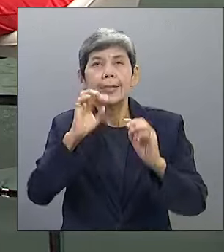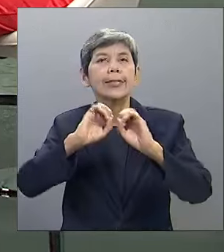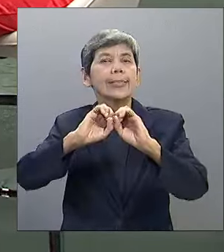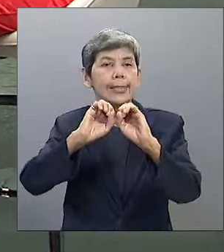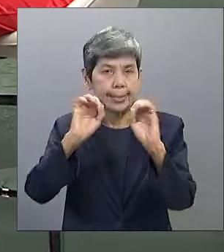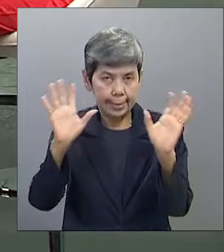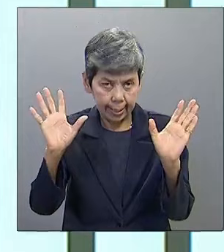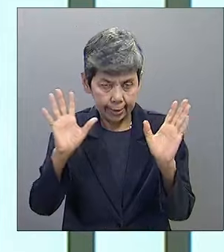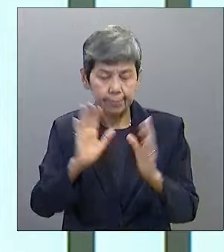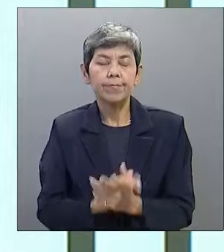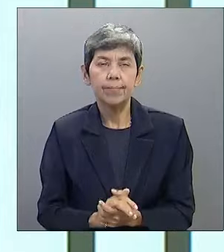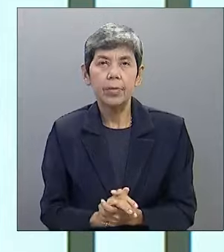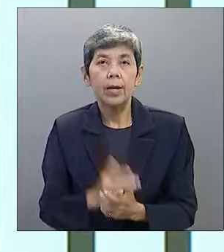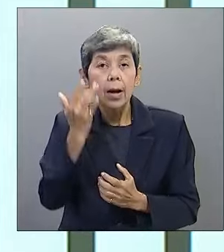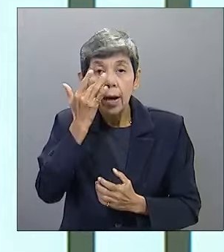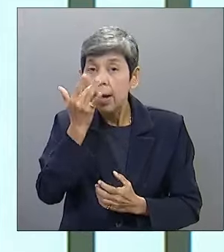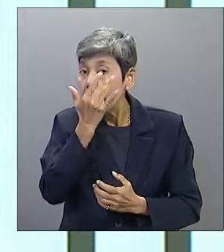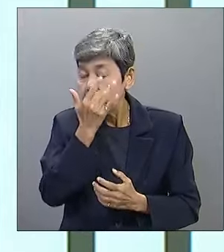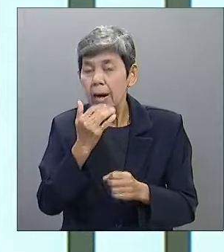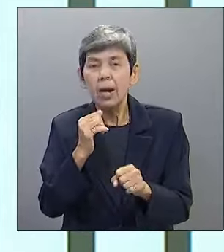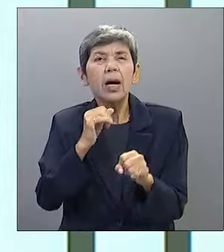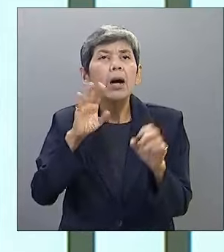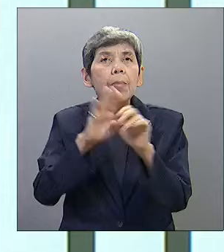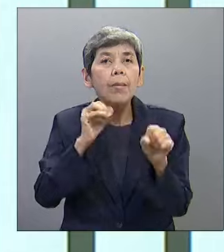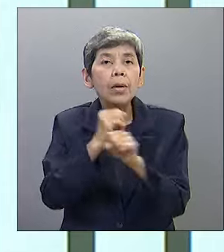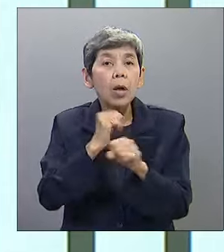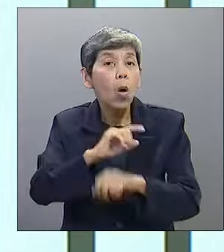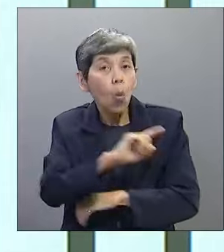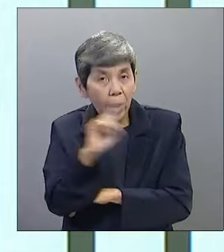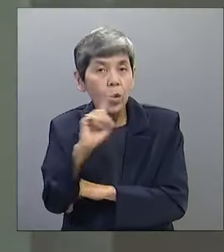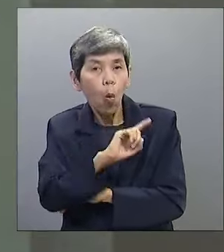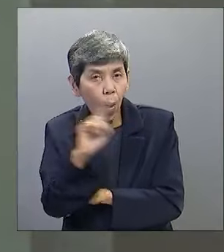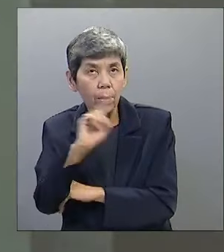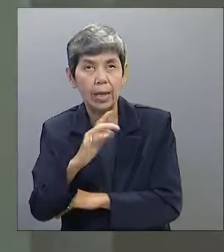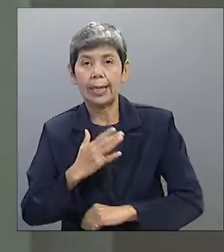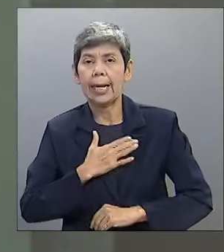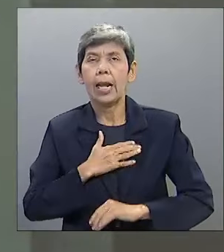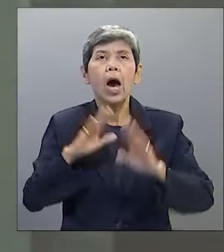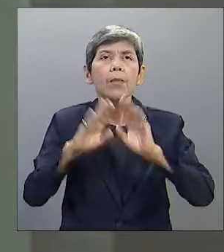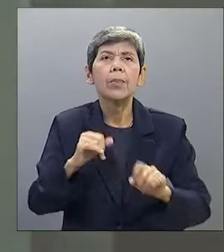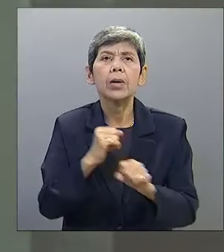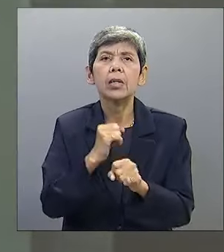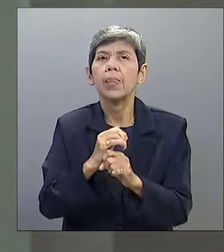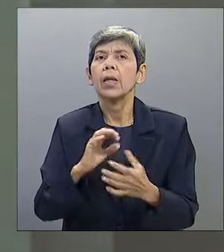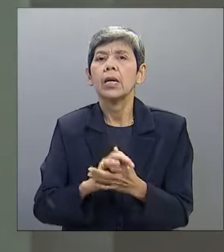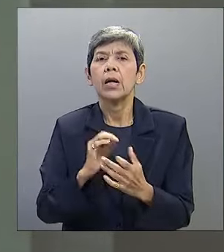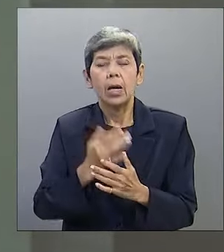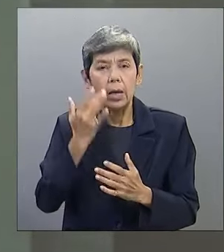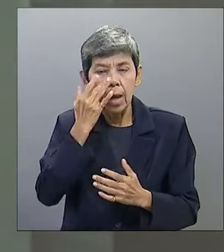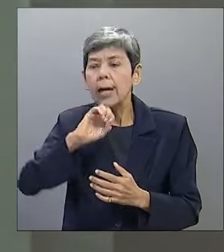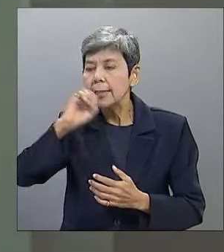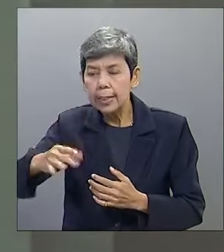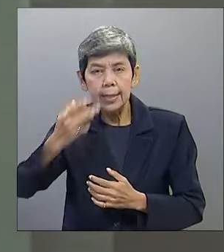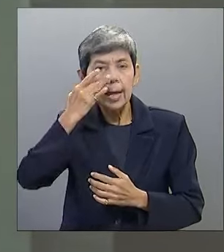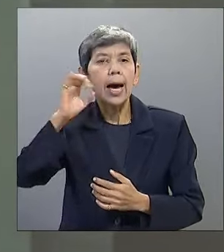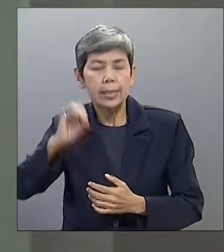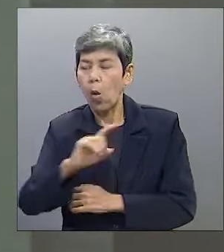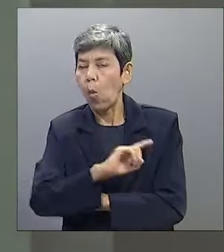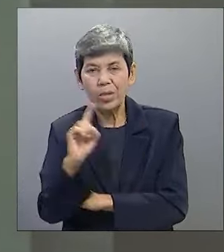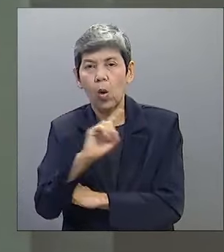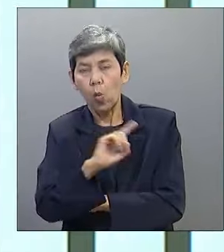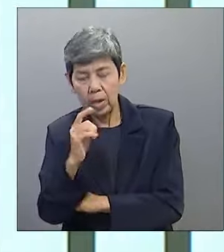อ๋อแต่เอาคอนแทคเลนส์ที่น้องยุ้ยใส่เนี่ยเป็นแบบใช้รายวันนะ ใช่ค่ะของยุ้ยเนี่ยจะเป็นใช้แบบใช้แล้วถอดทิ้ง